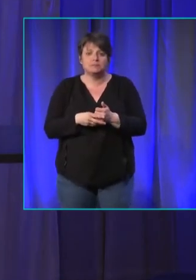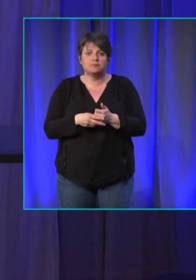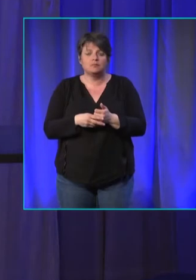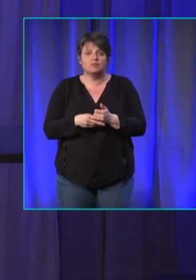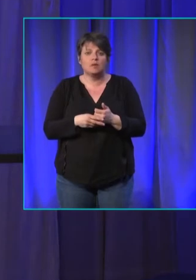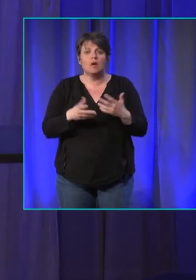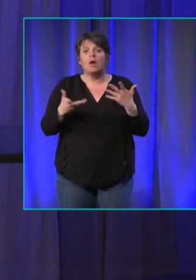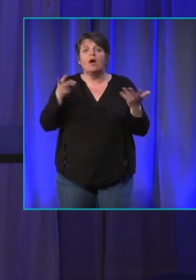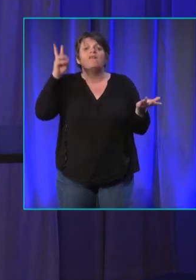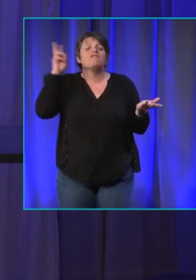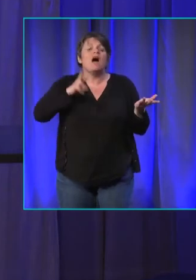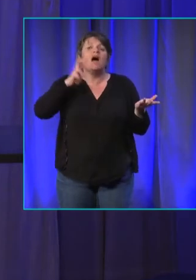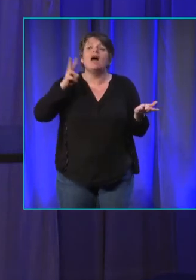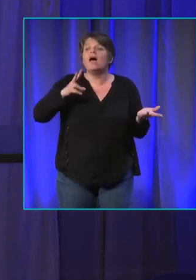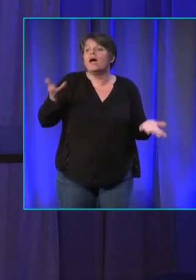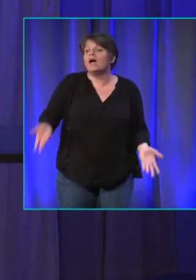Mais c'est sûr qu'à l'époque,